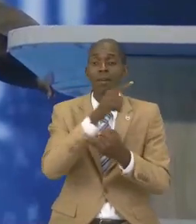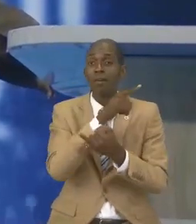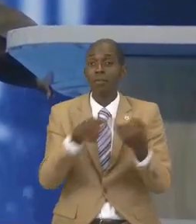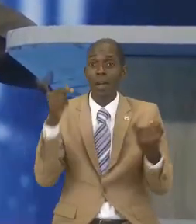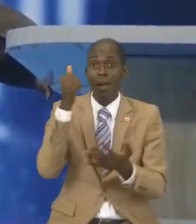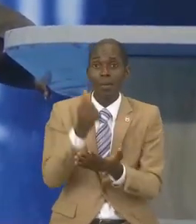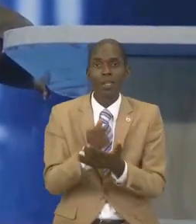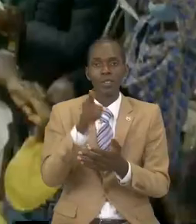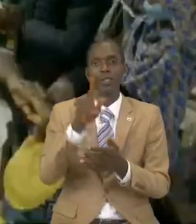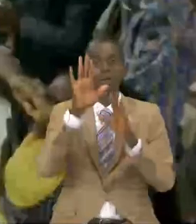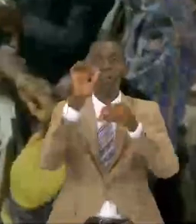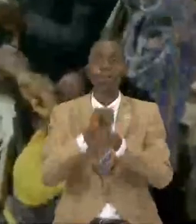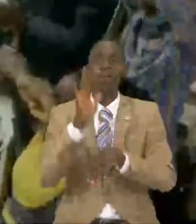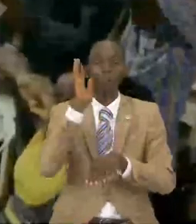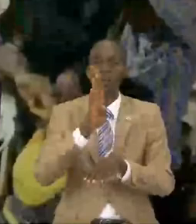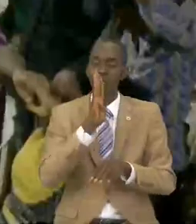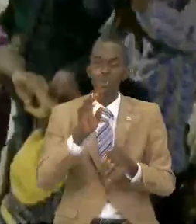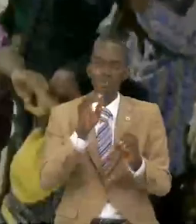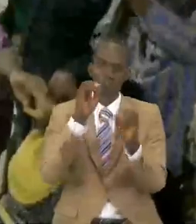déposé dans ta vie là-bas.